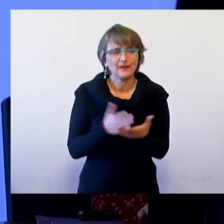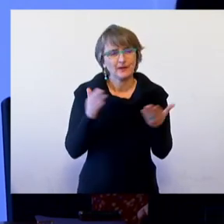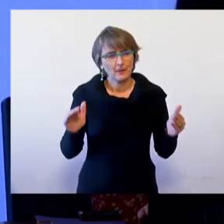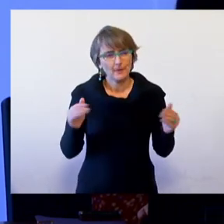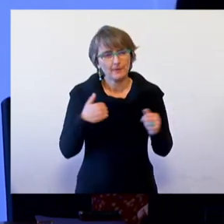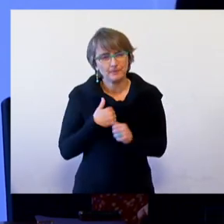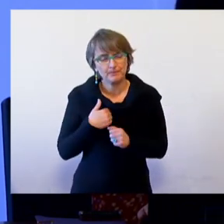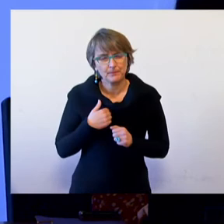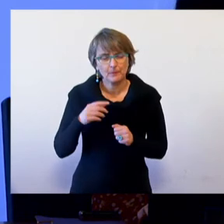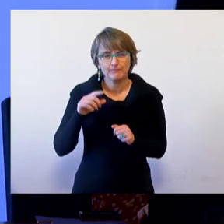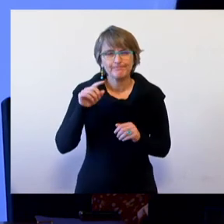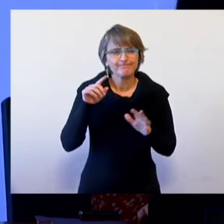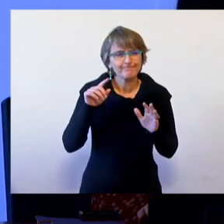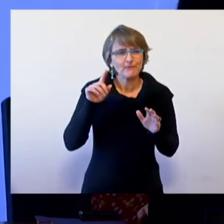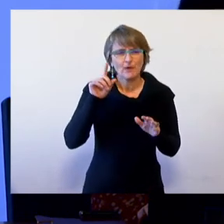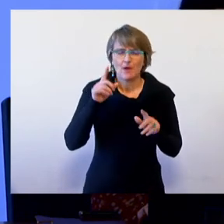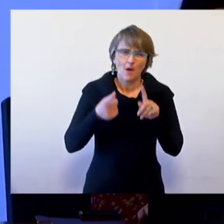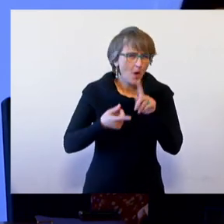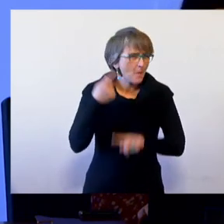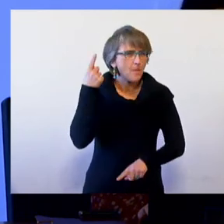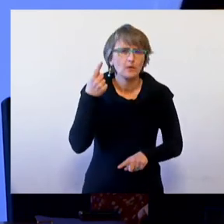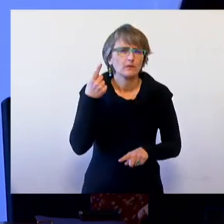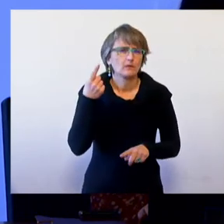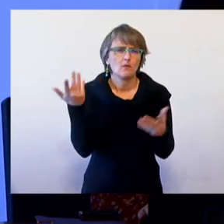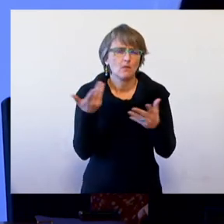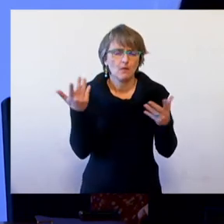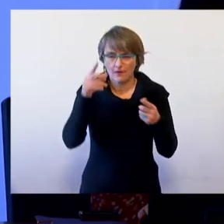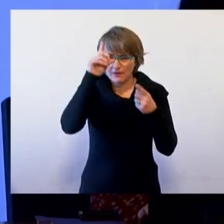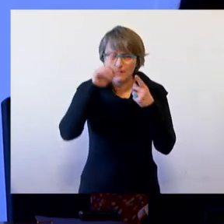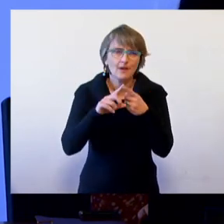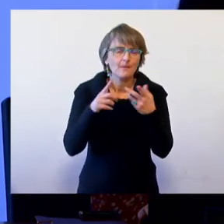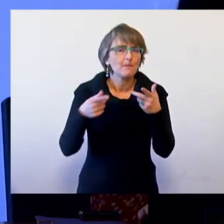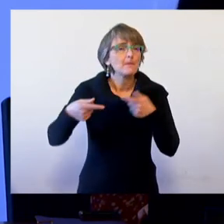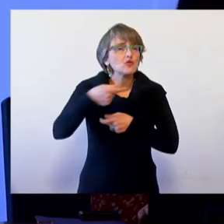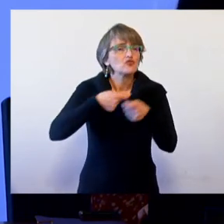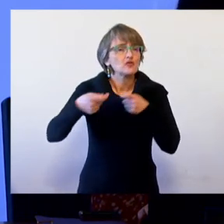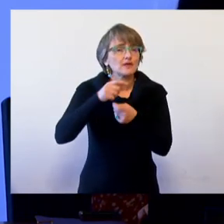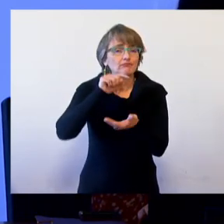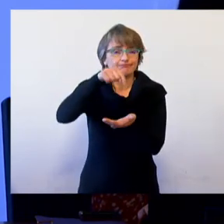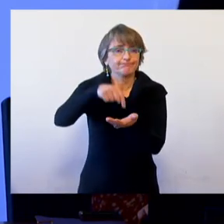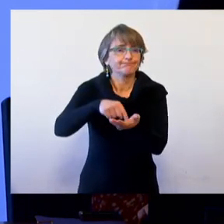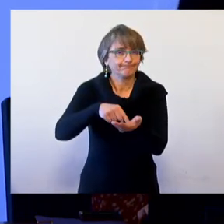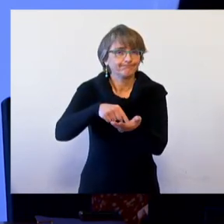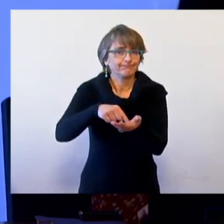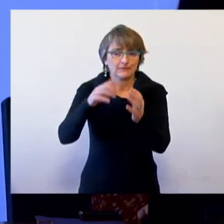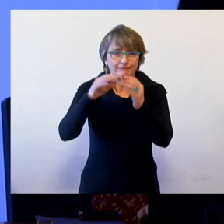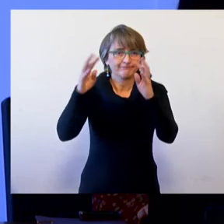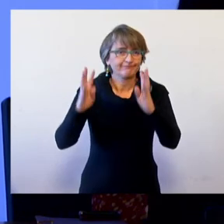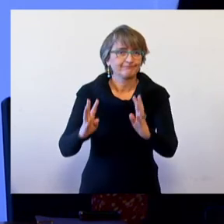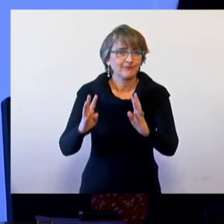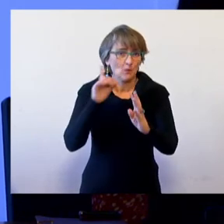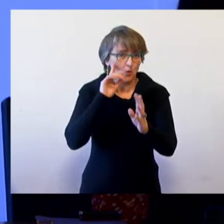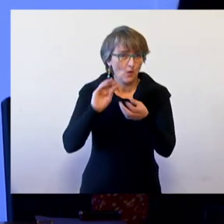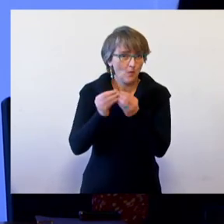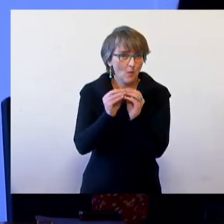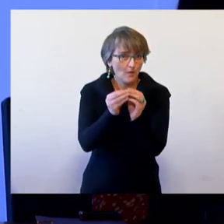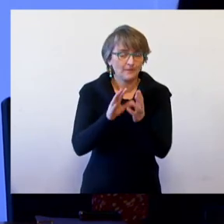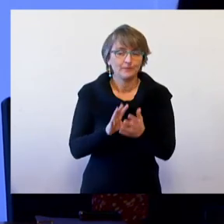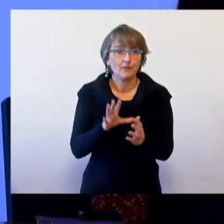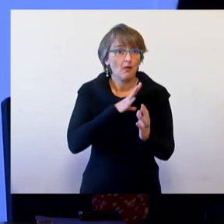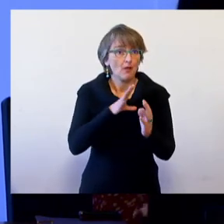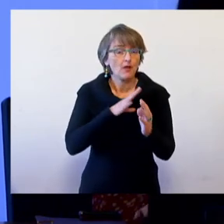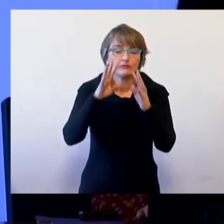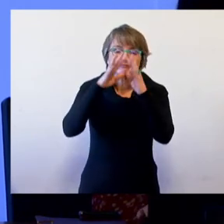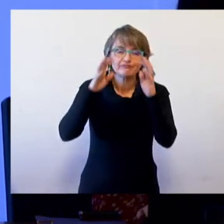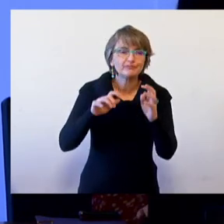problème. Très important. Ce marché est un problème parce qu'il y a des commerçants qui payent leurs